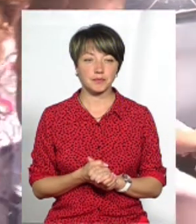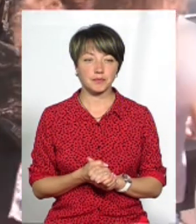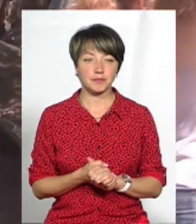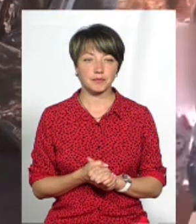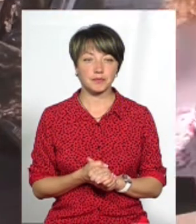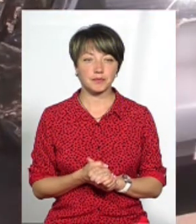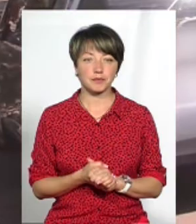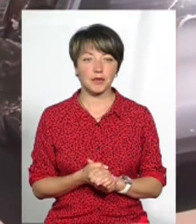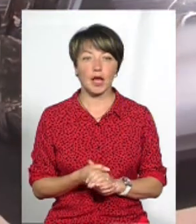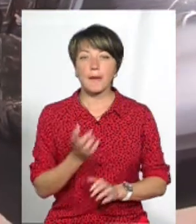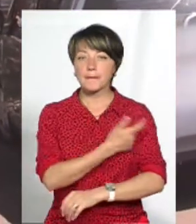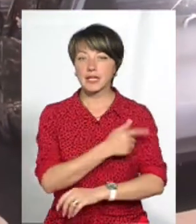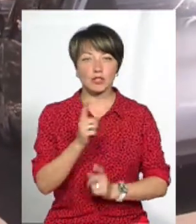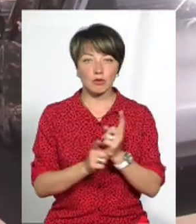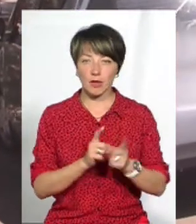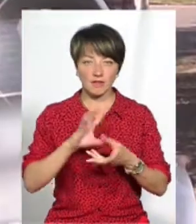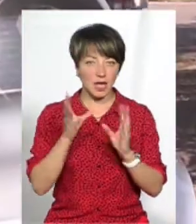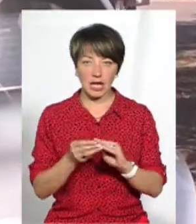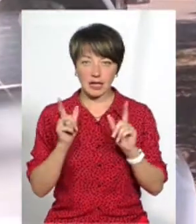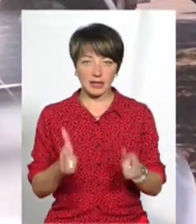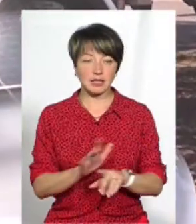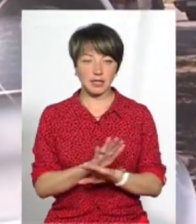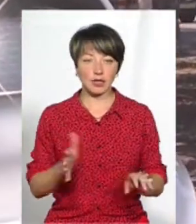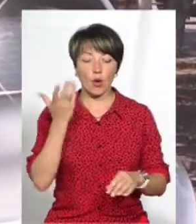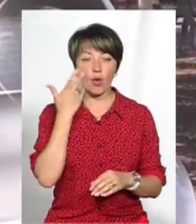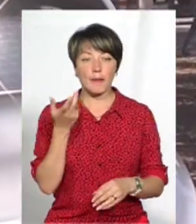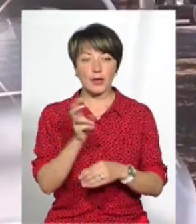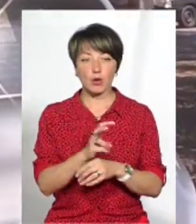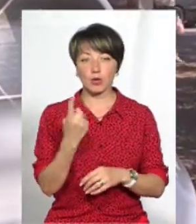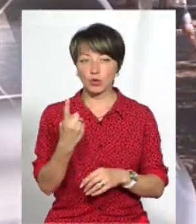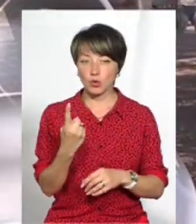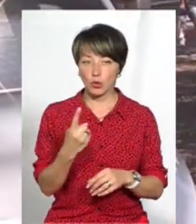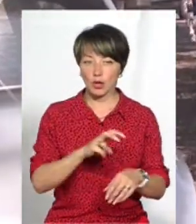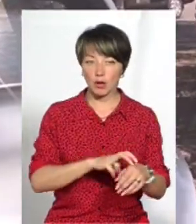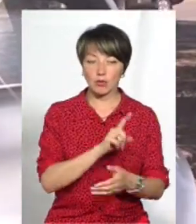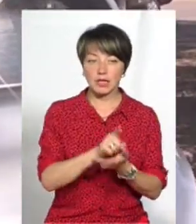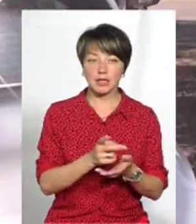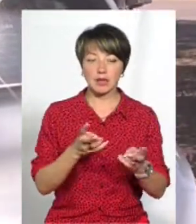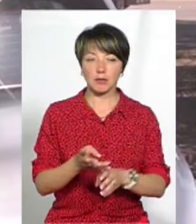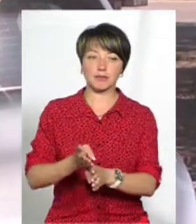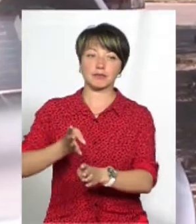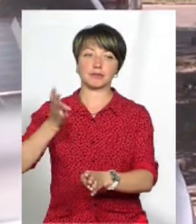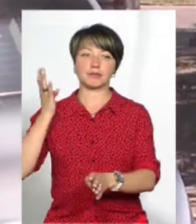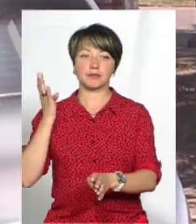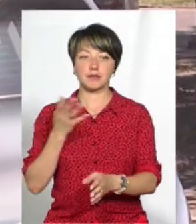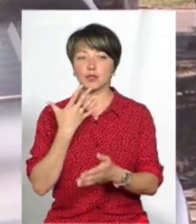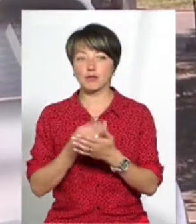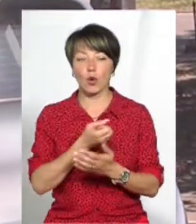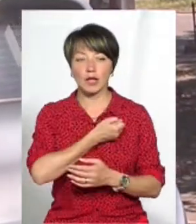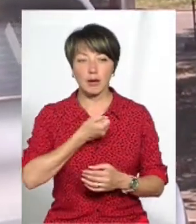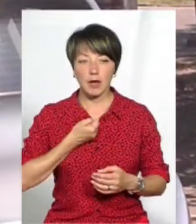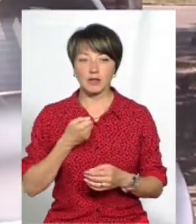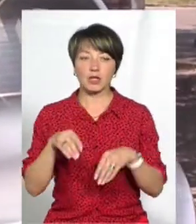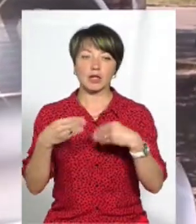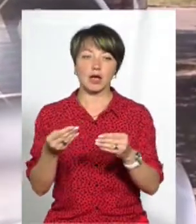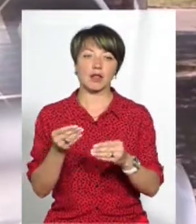З медичною реформою я взагалі не згідна. Коли що приходиш до одного спеціаліста, обов'язково треба висадити в черзі до свого терапевта, щоб вона